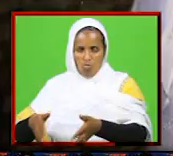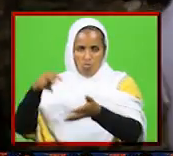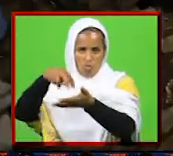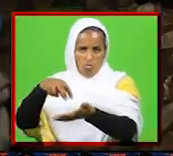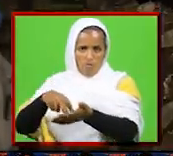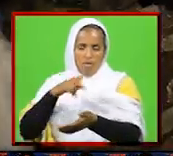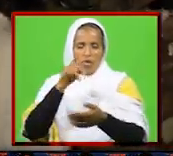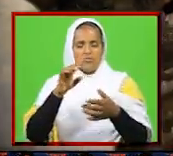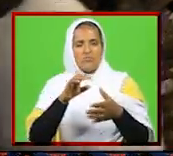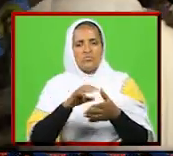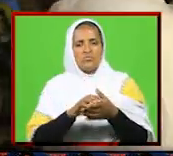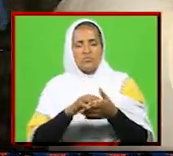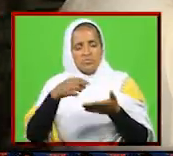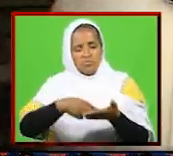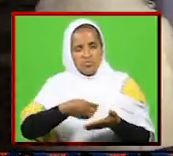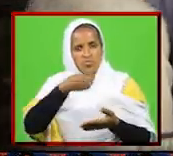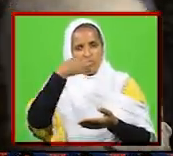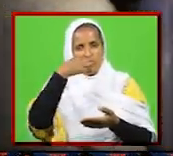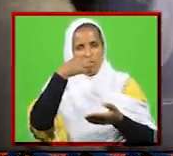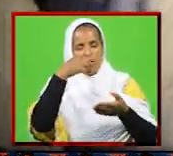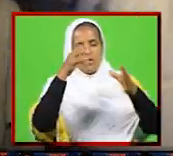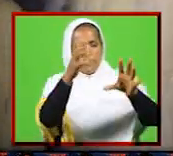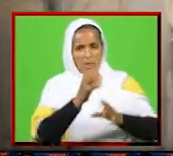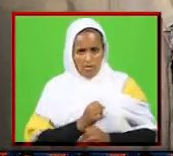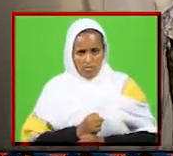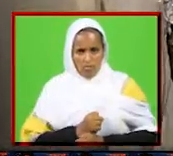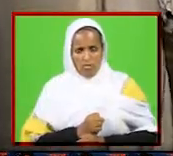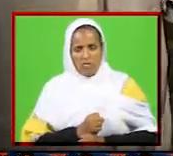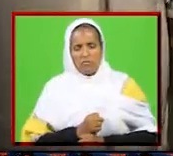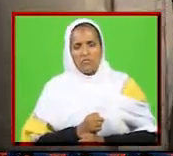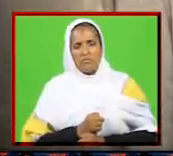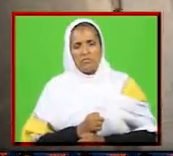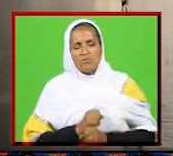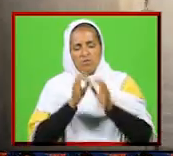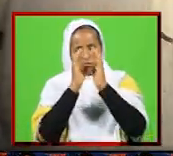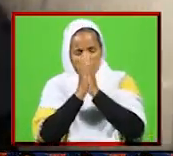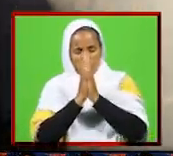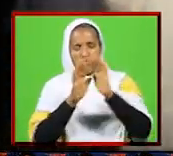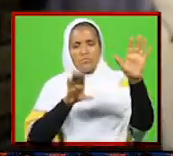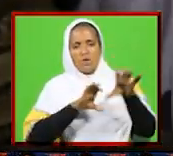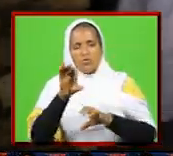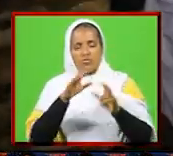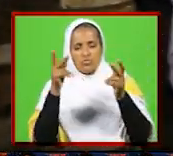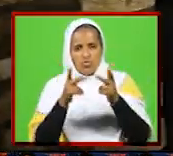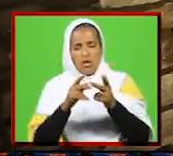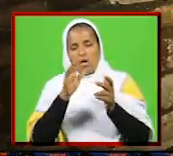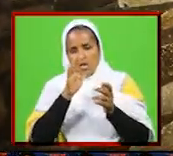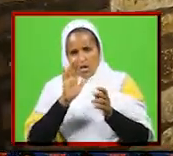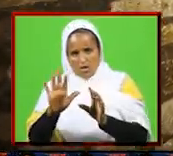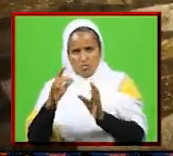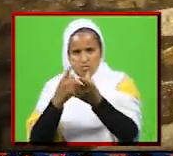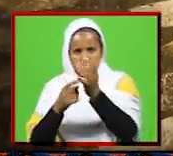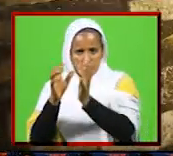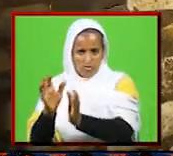የእናቶች መቆሚያ ነው። ስጋ ወደሙ ይቀበሉበት ጸሎት